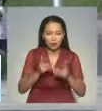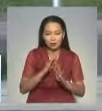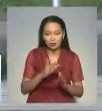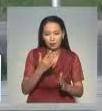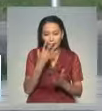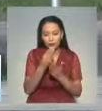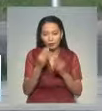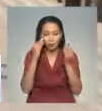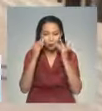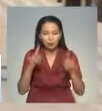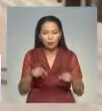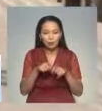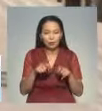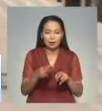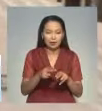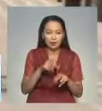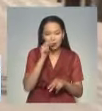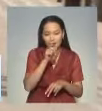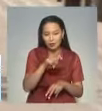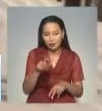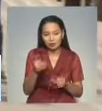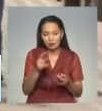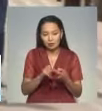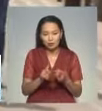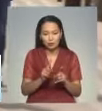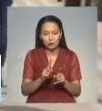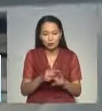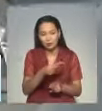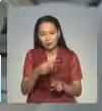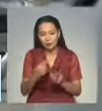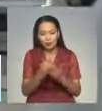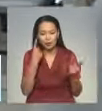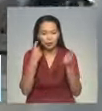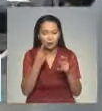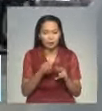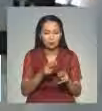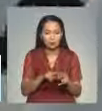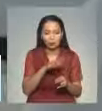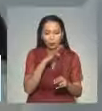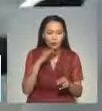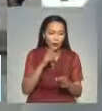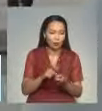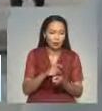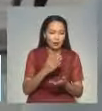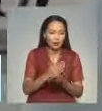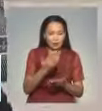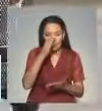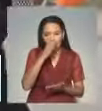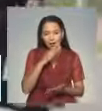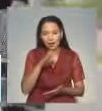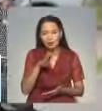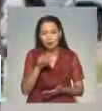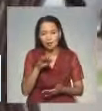ойдың қалыптасуына соңғы кездері ер азаматтарға қатысты жағымсыз ақпараттардың көп тарауы себеп дейді. Ал бұл әке